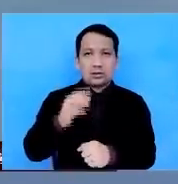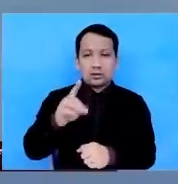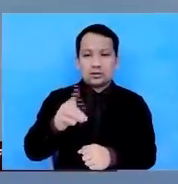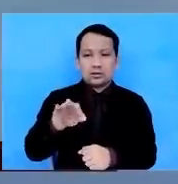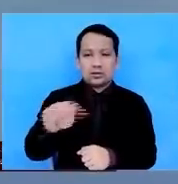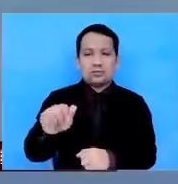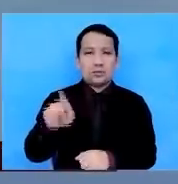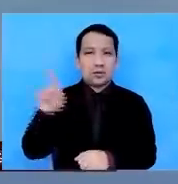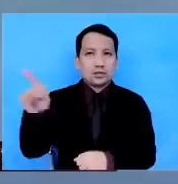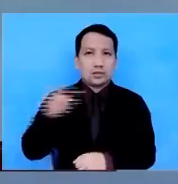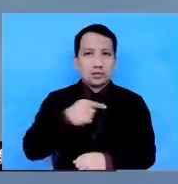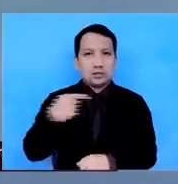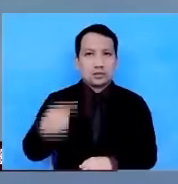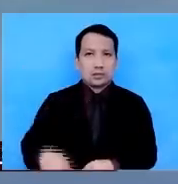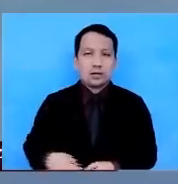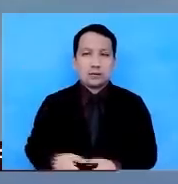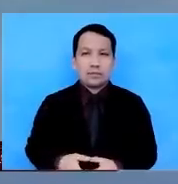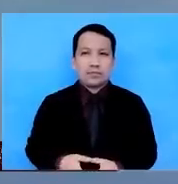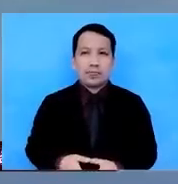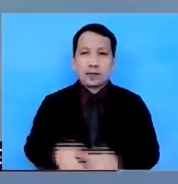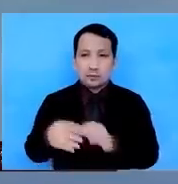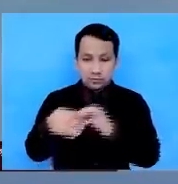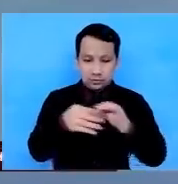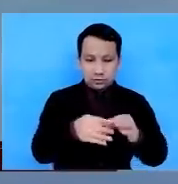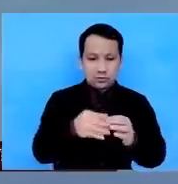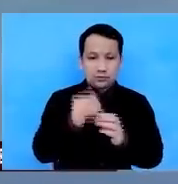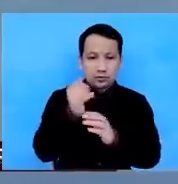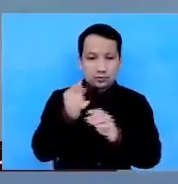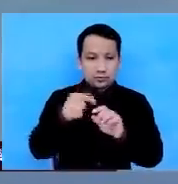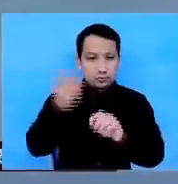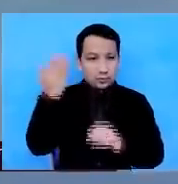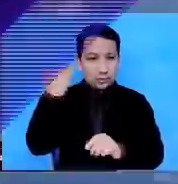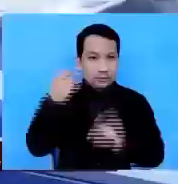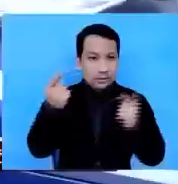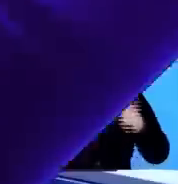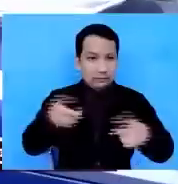laban sa China. Kugnay pa rin yan ang laser incident kamakailan.